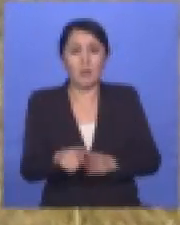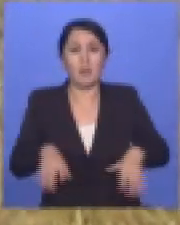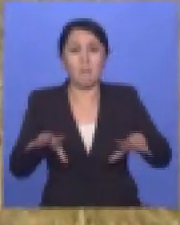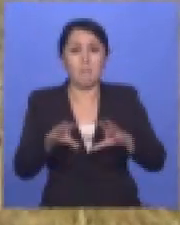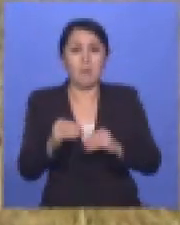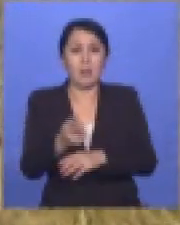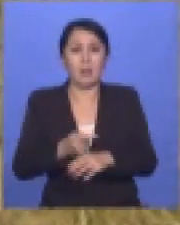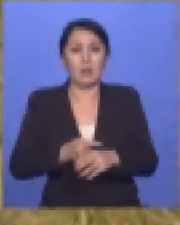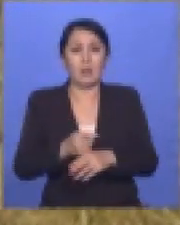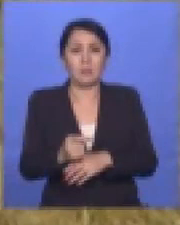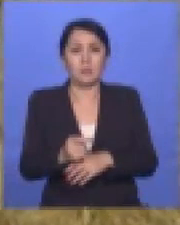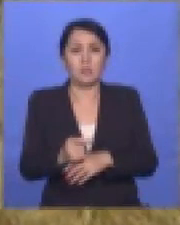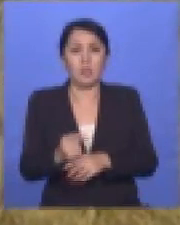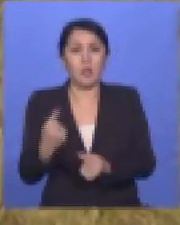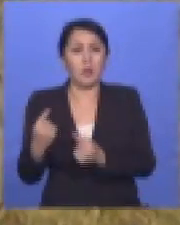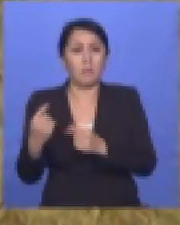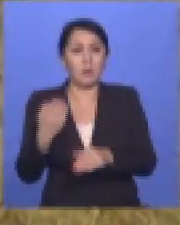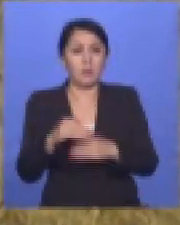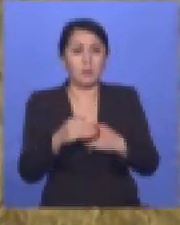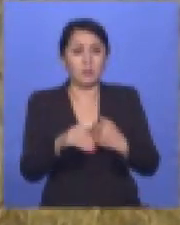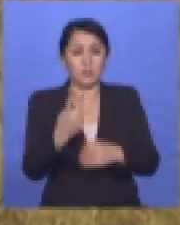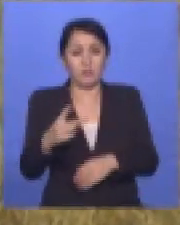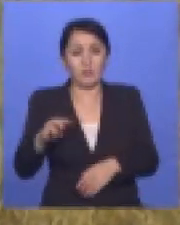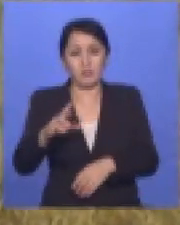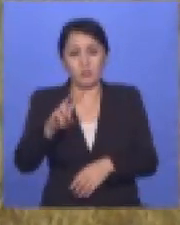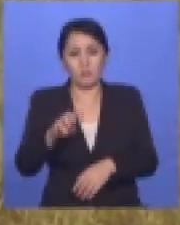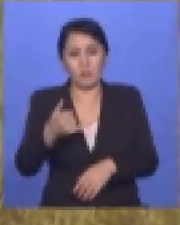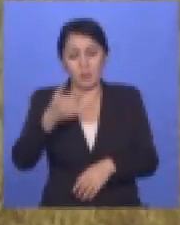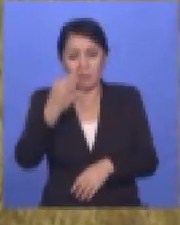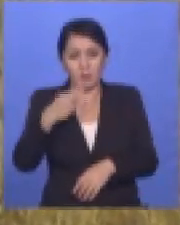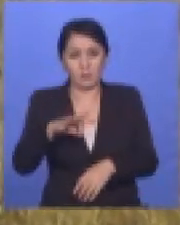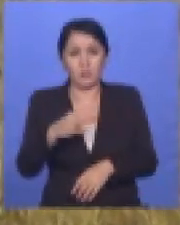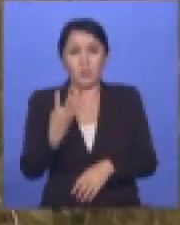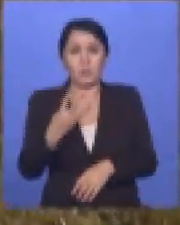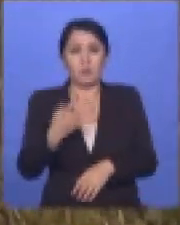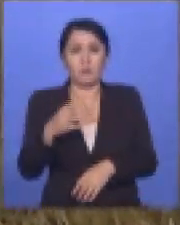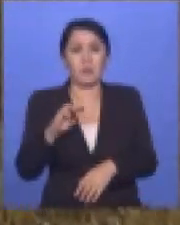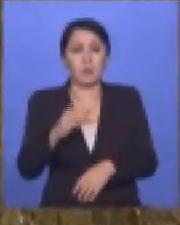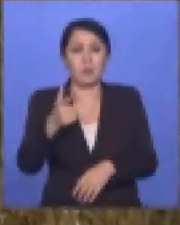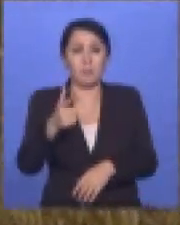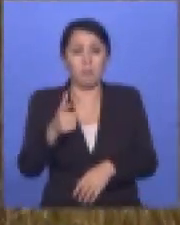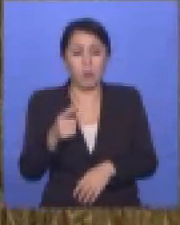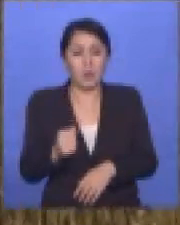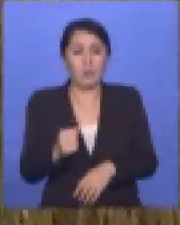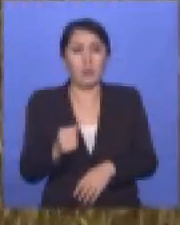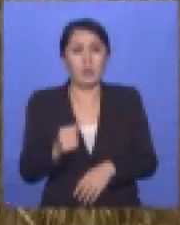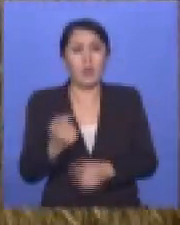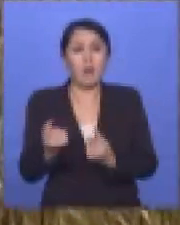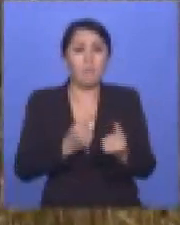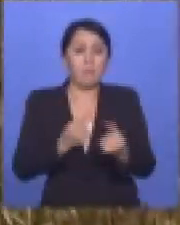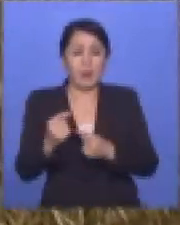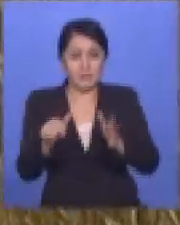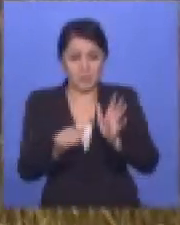барлығы өтініш берді. Егіс алаңы 202 мың гектар, ал майлы дақылдар 45 мың гектарды құрайды. Бүгінгі күні дәнді